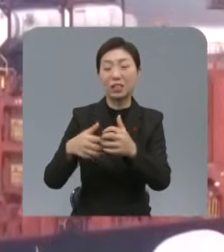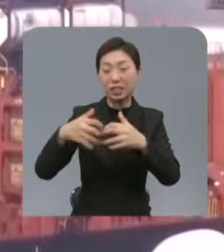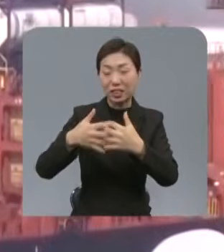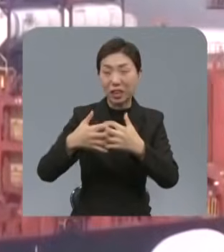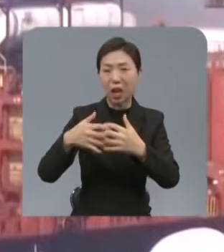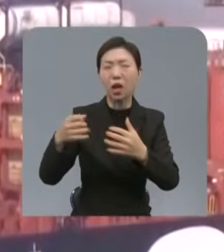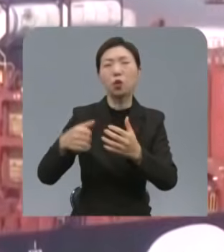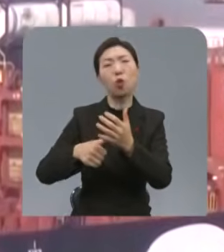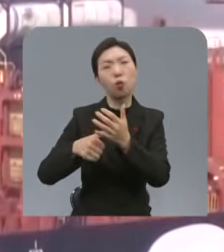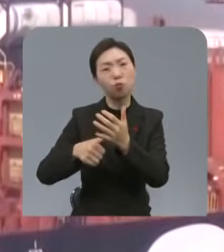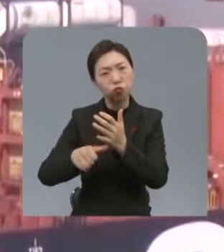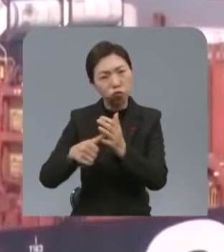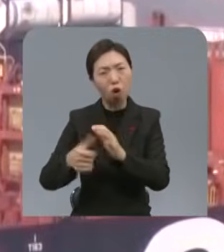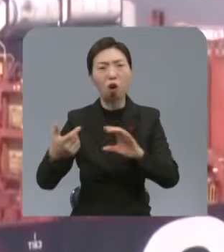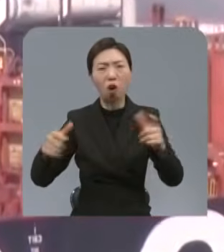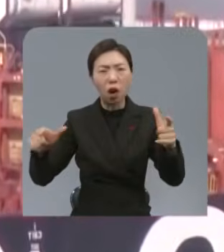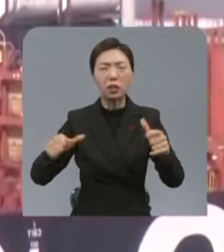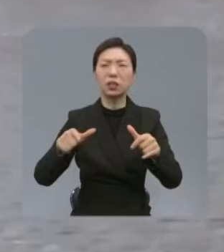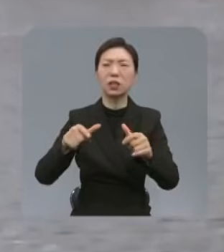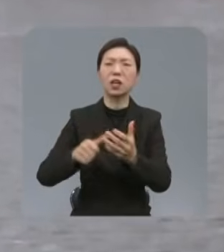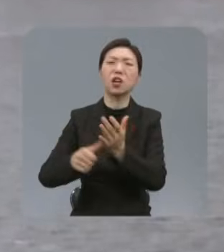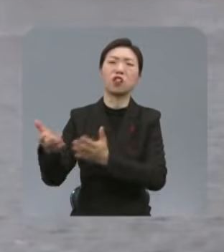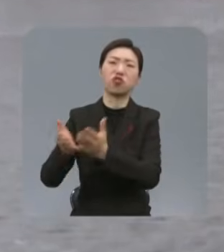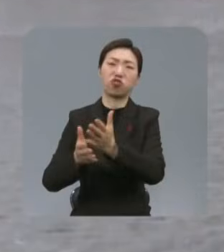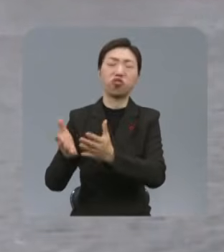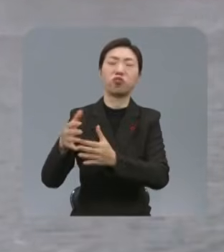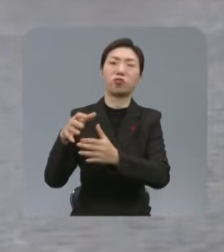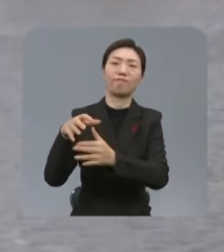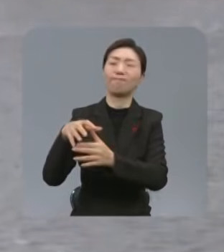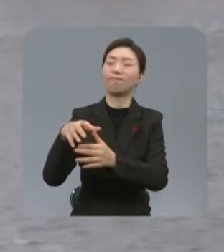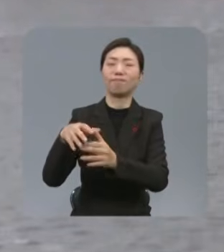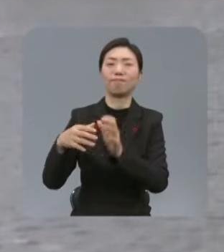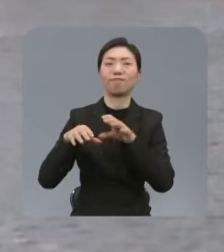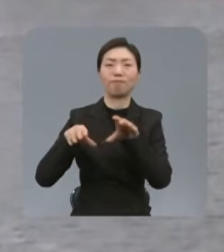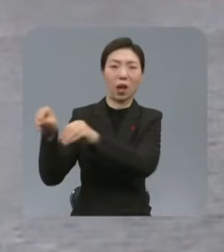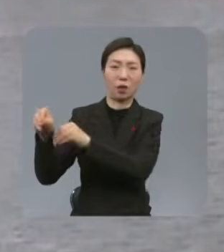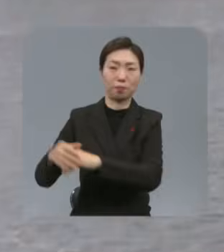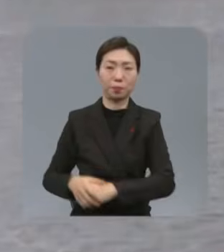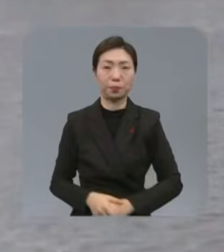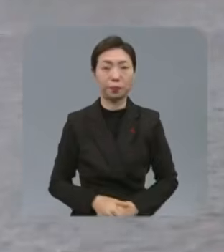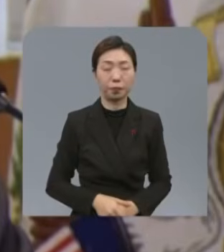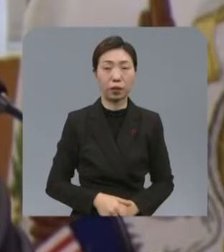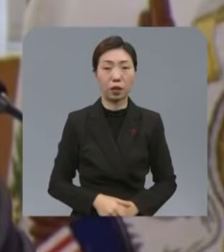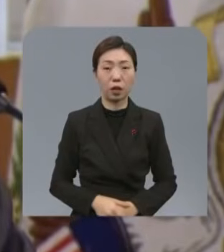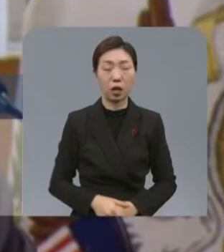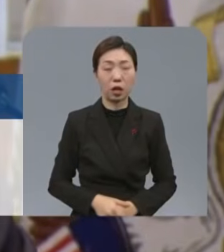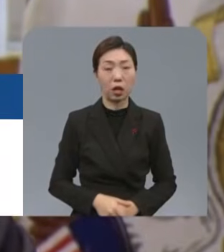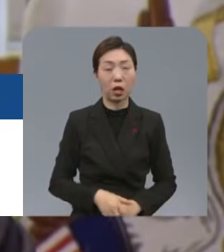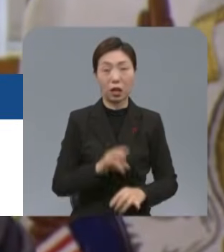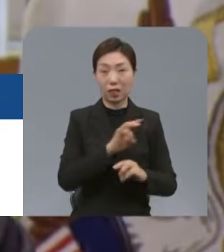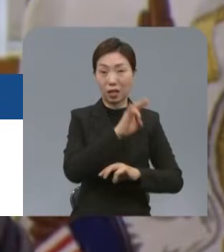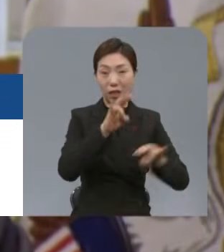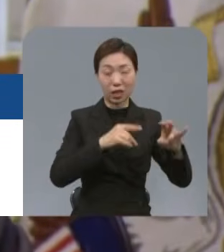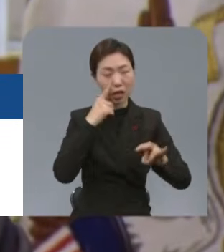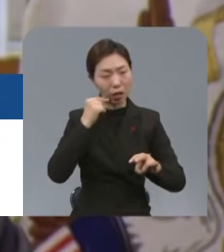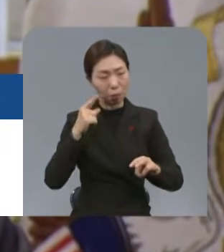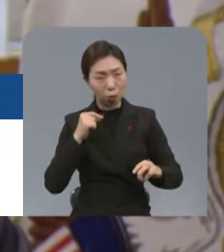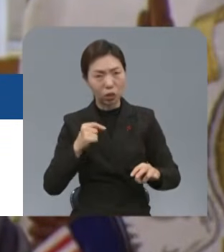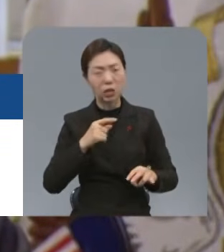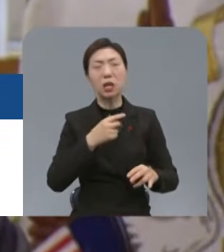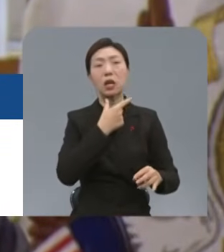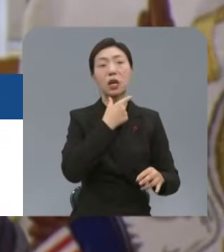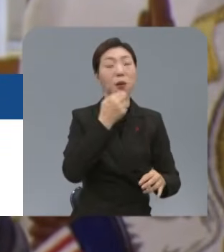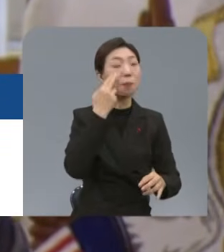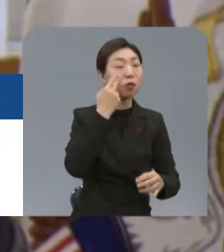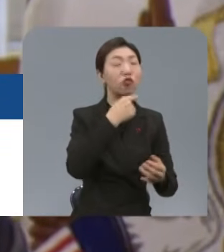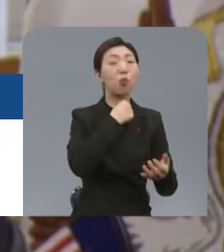동참하는 데 조심스러웠던 일본과 네덜란드가 결국 미국의 요구를 모두 수용한 셈입니다. Both Japan and the